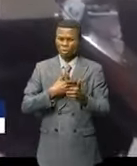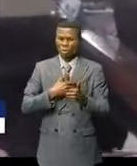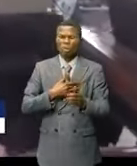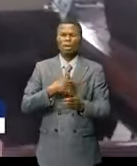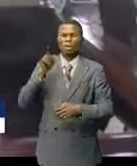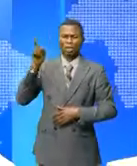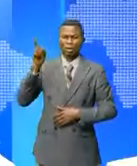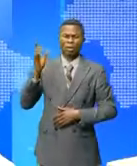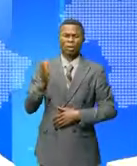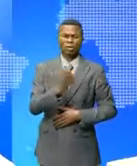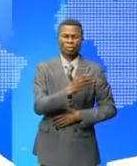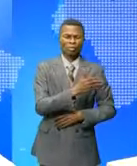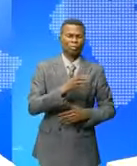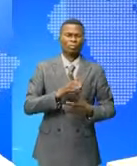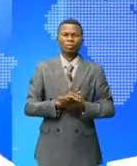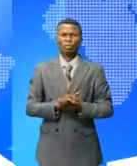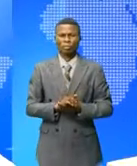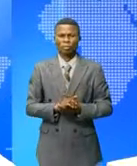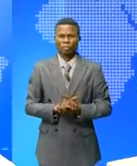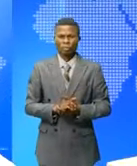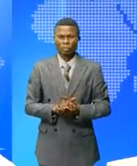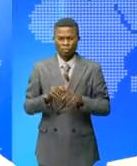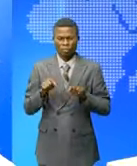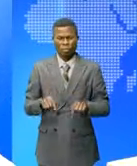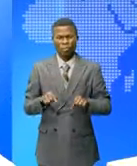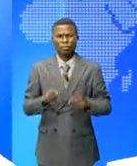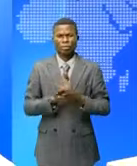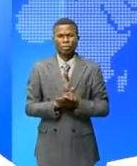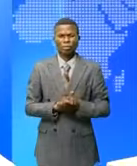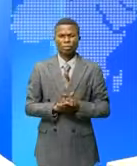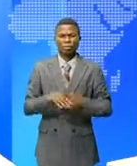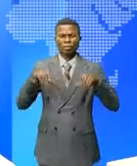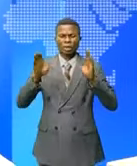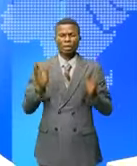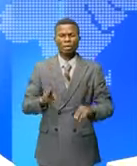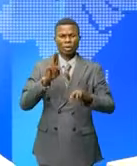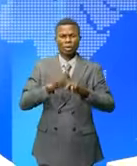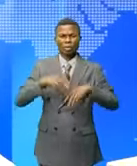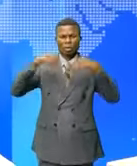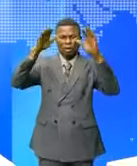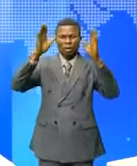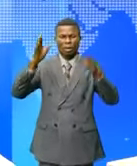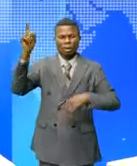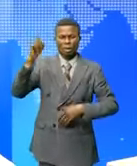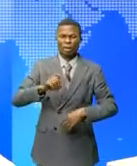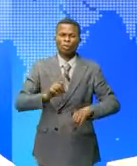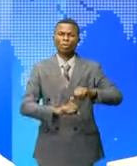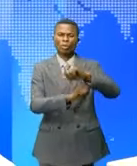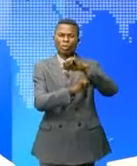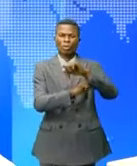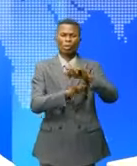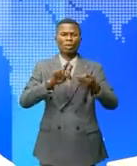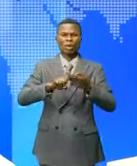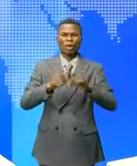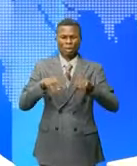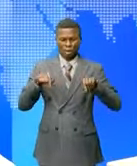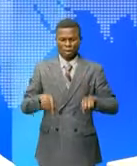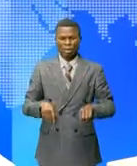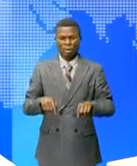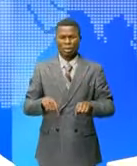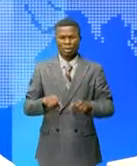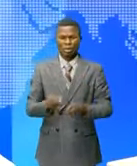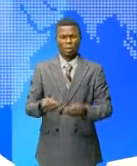Kimpese ». Tout à fait autre chose, le Congolais vivant à l'étranger viennent à la rescousse de leurs compatriotes au pays.